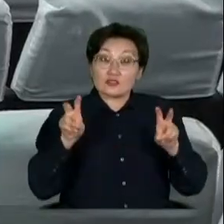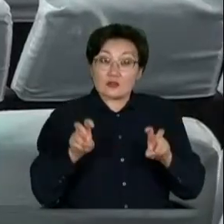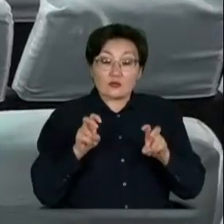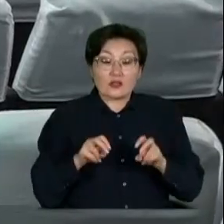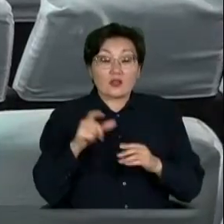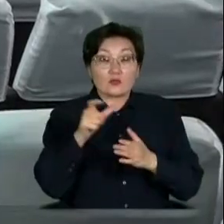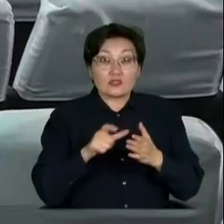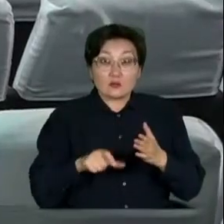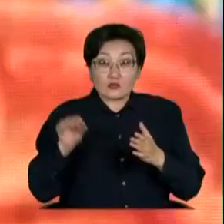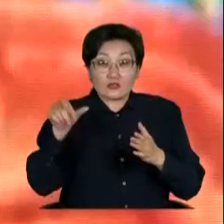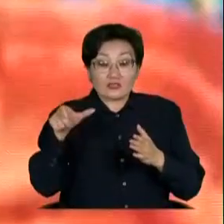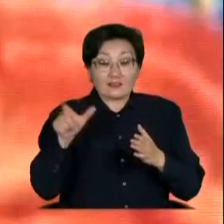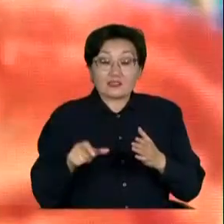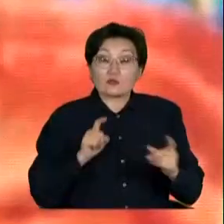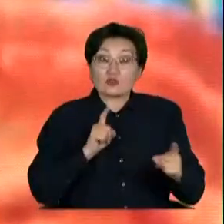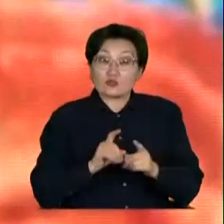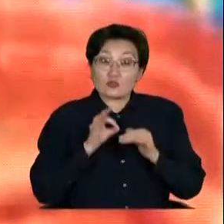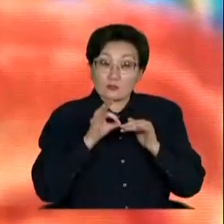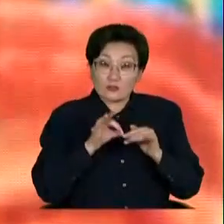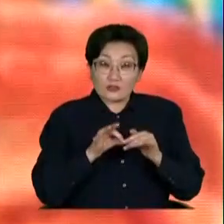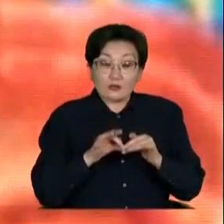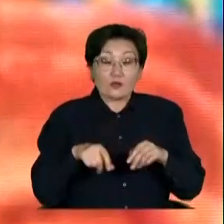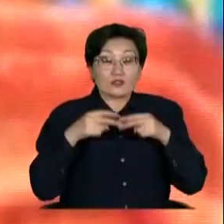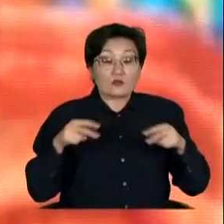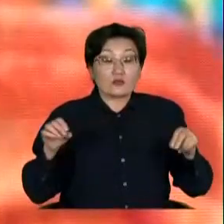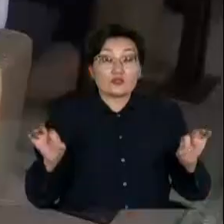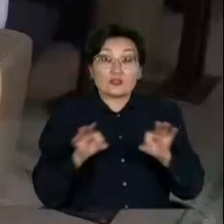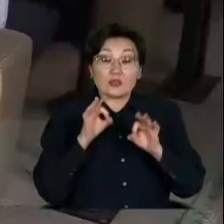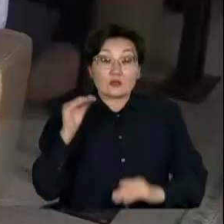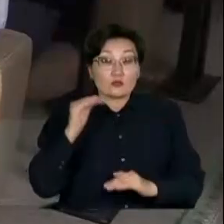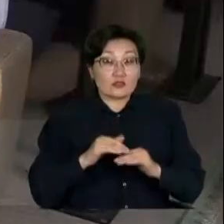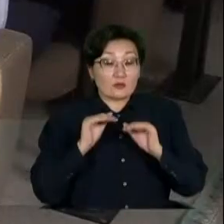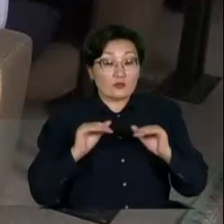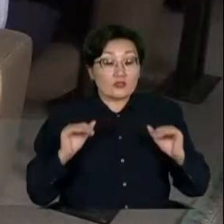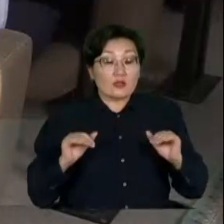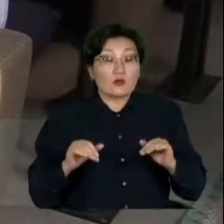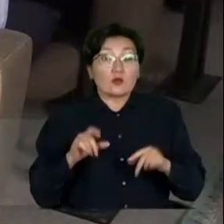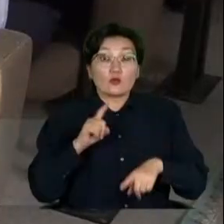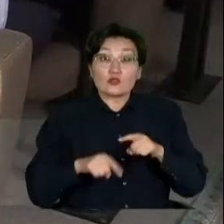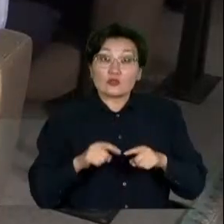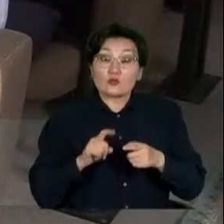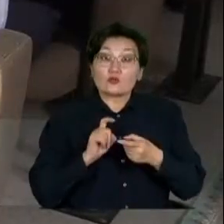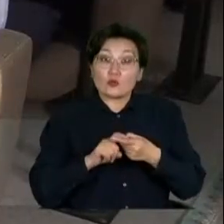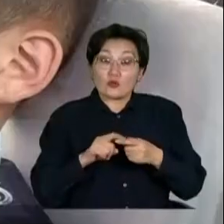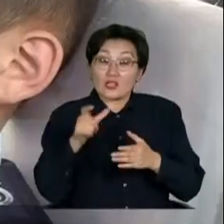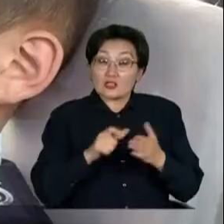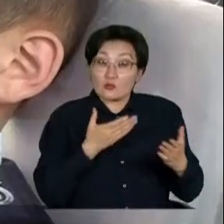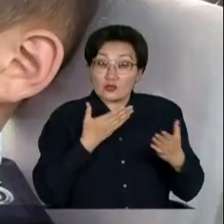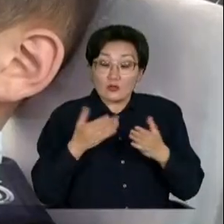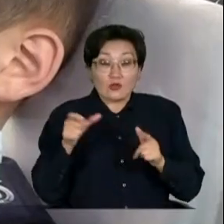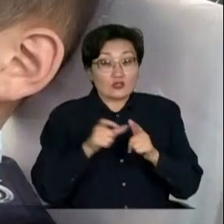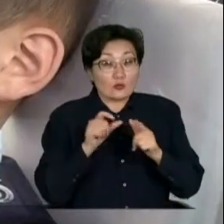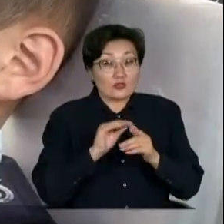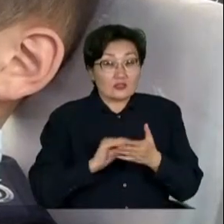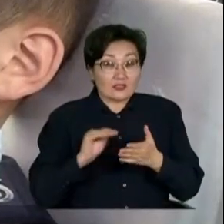ақын Мөлдір Айтбаймен кездесу ұйымдастырылды. Әдеби сазды кеште оқушылар айтыскердің отан туралы жырларын жатқа оқып, сөзіне